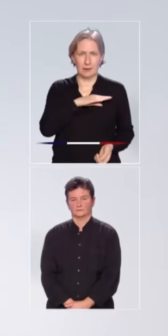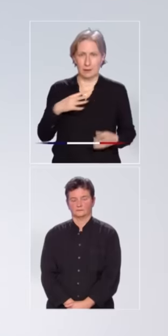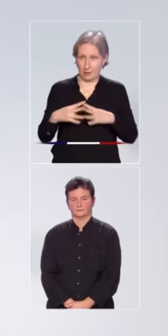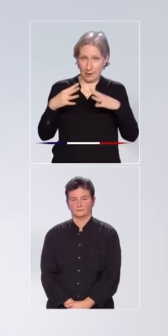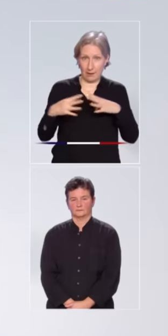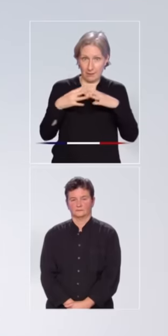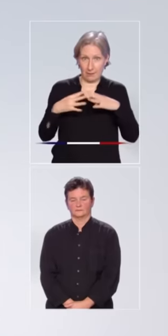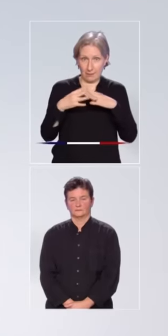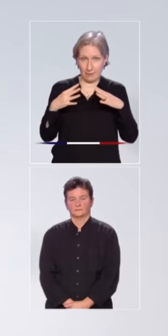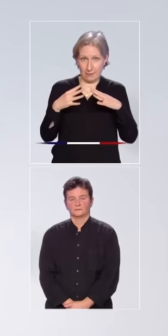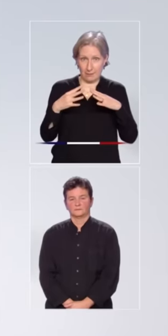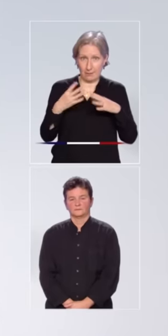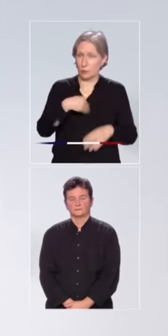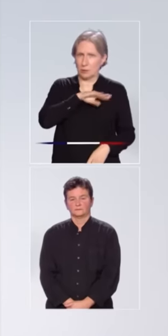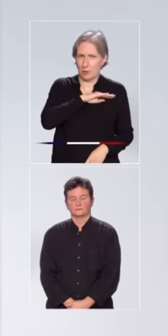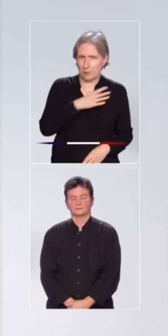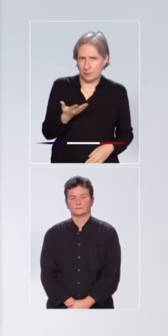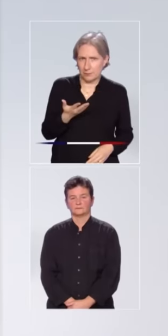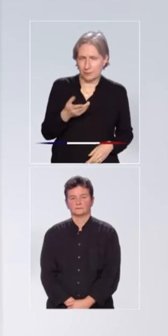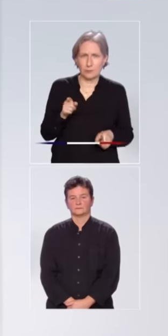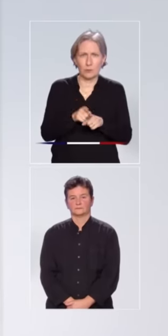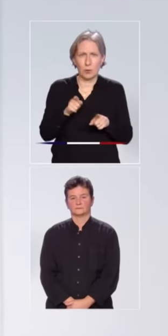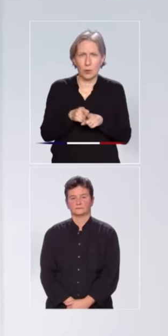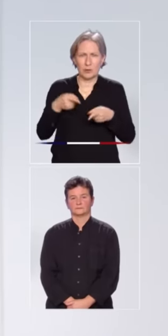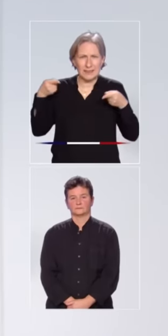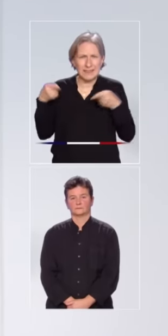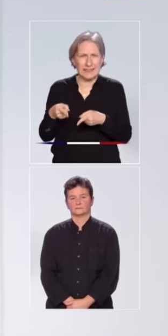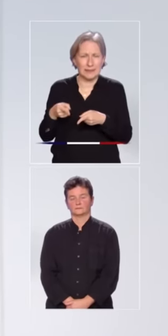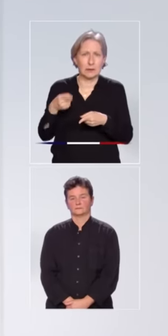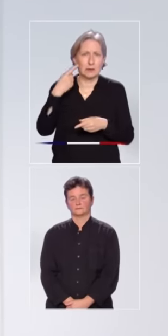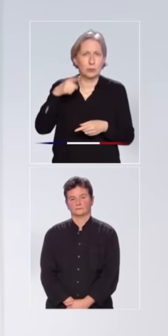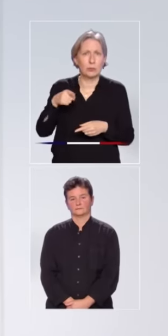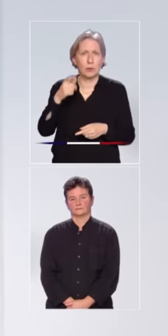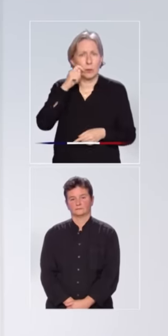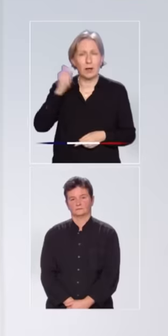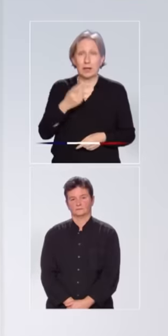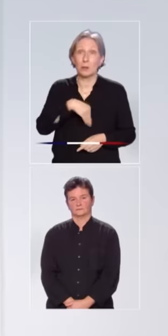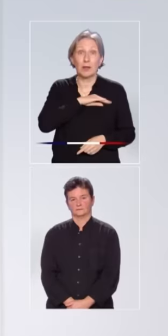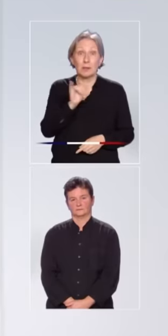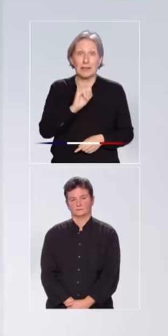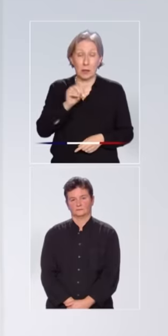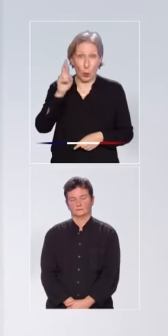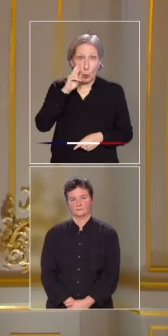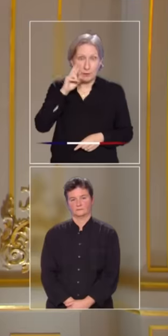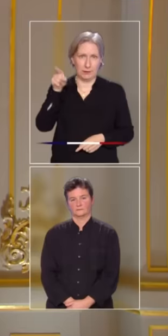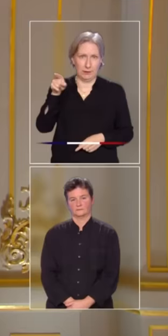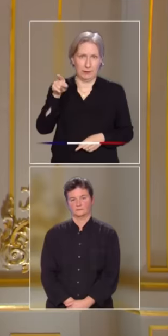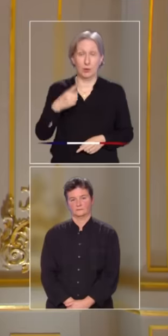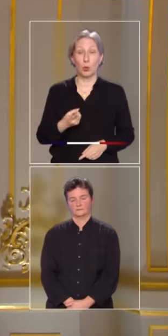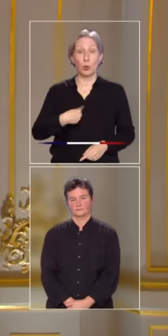la responsabilité des coups de boutoir qui sont donnés au front ukrainien, elle n'est que celle de la Russie. Notre